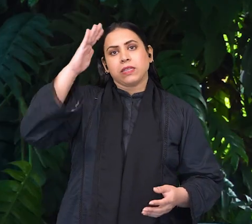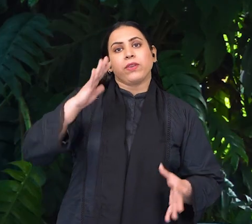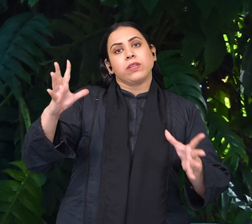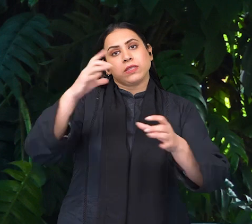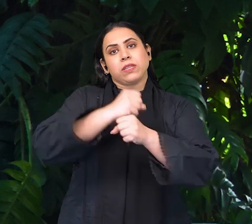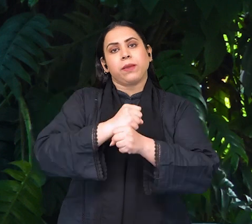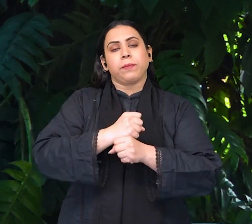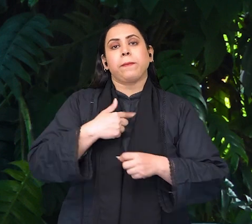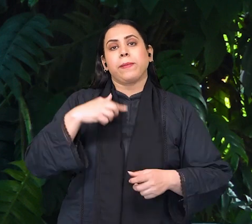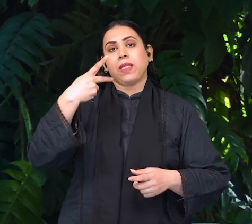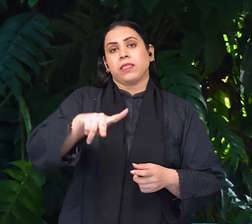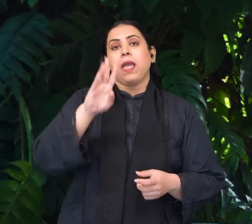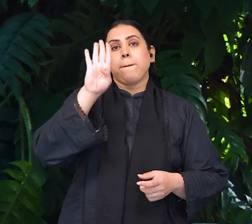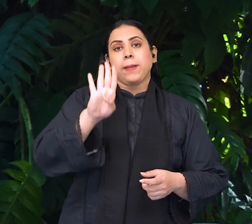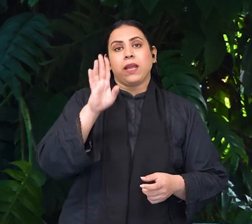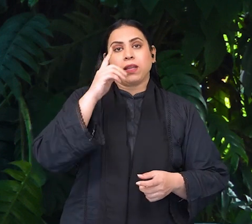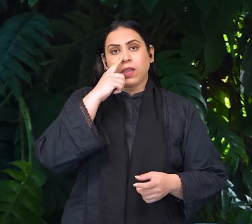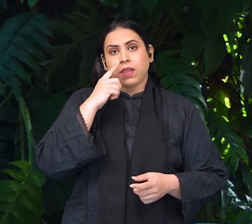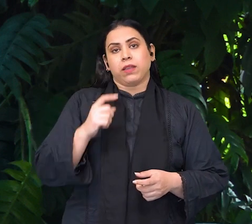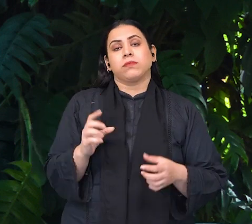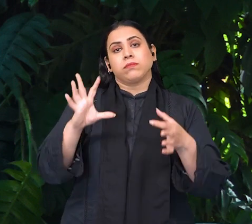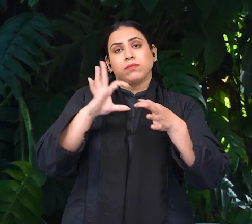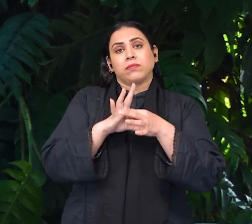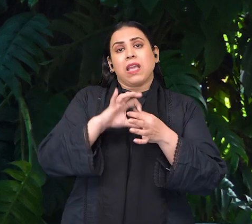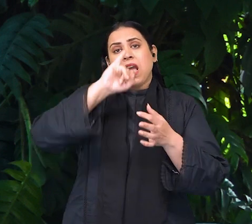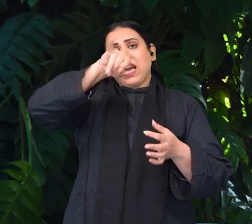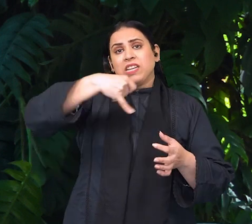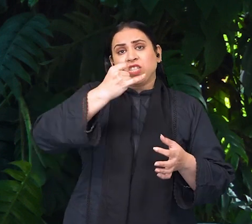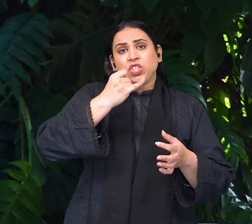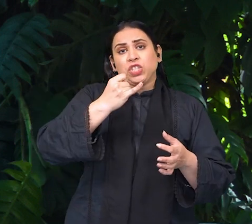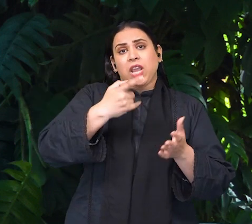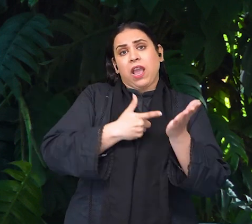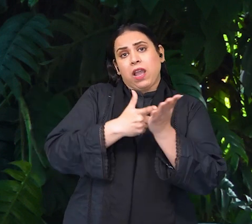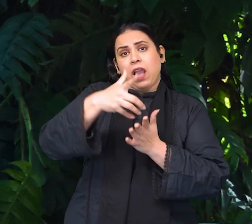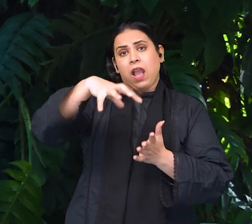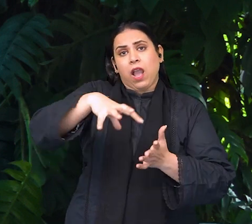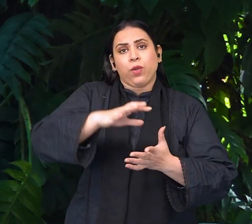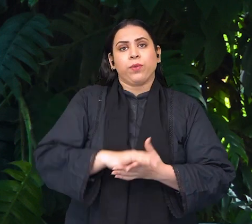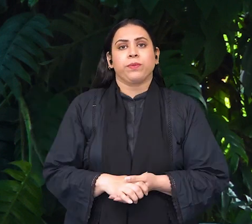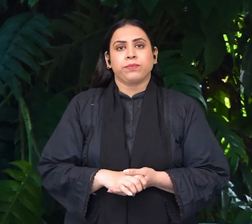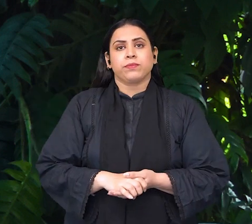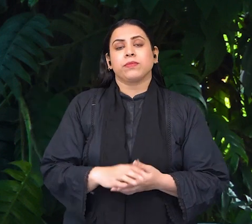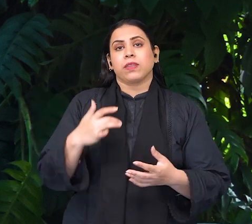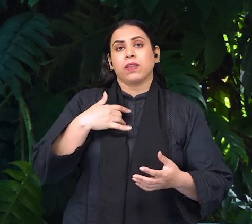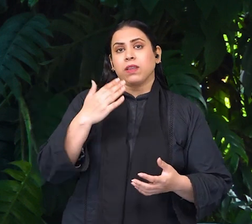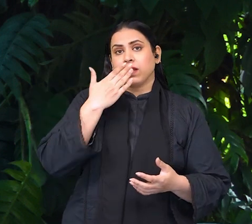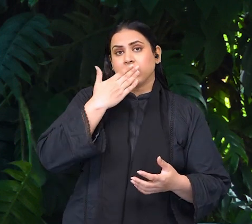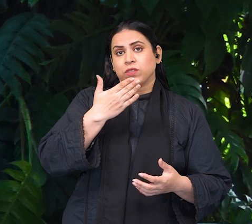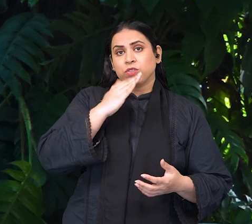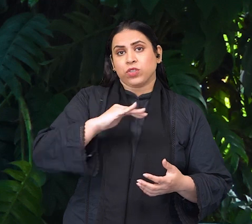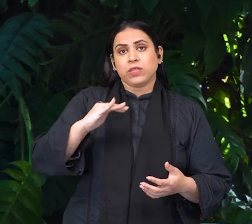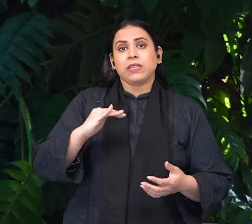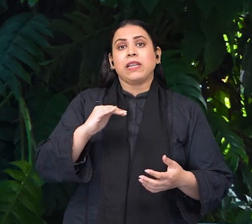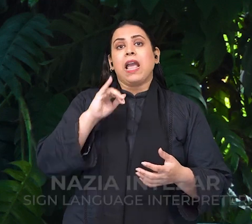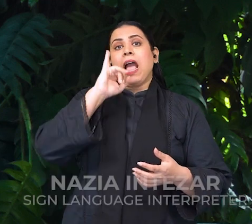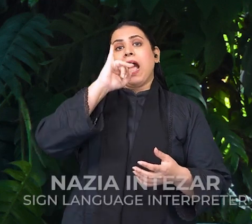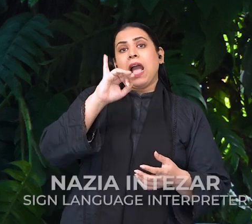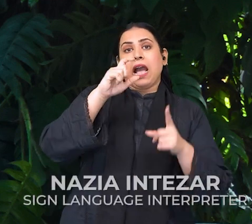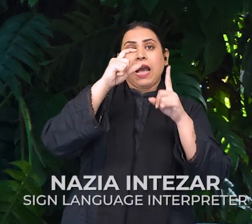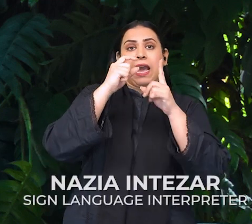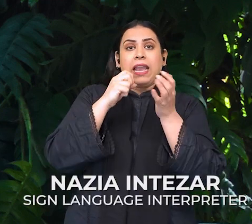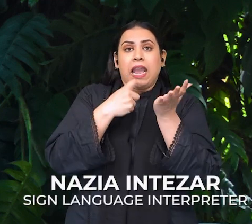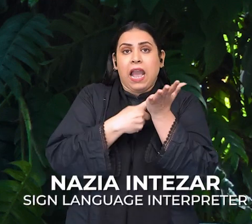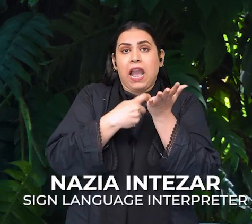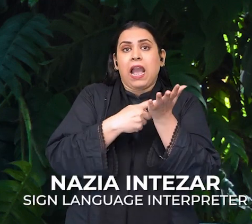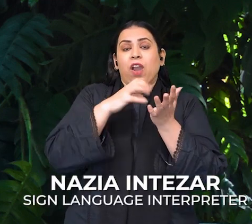अस्सलाम वालेकुम एवरीवन, मेरा नाम बख्तावर है। मेरा ताल्लुक़ ज़िला झंग के एक गाँव वरियामवाला से है। आई एम अ स्टूडेंट ऑफ इंटरनेशनल रिलेशंस एंड